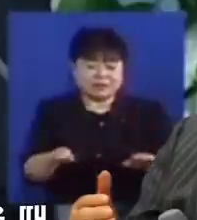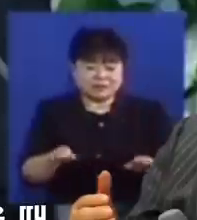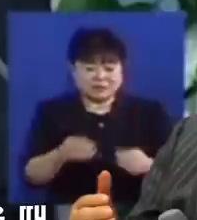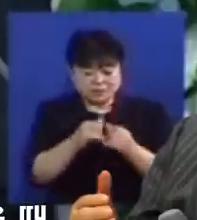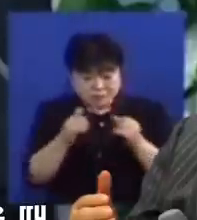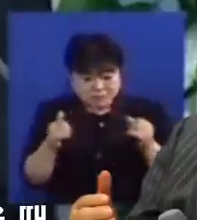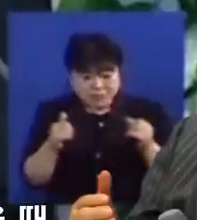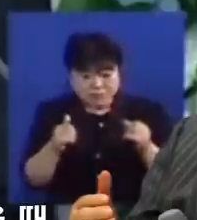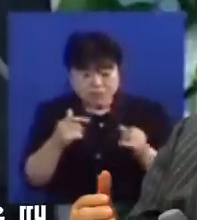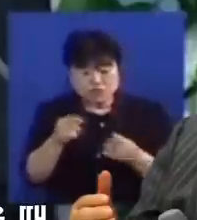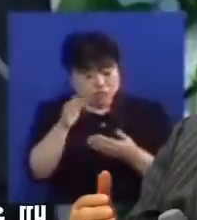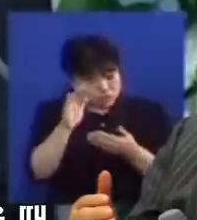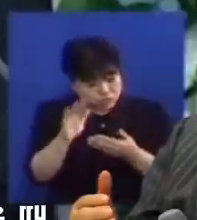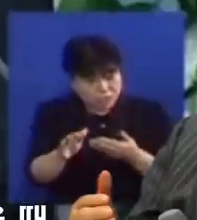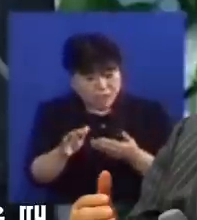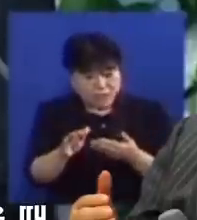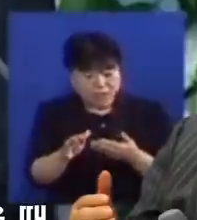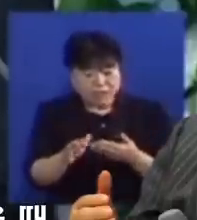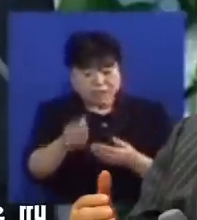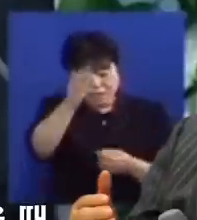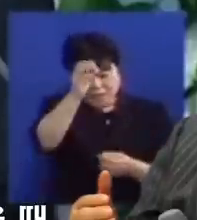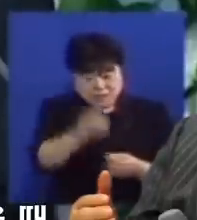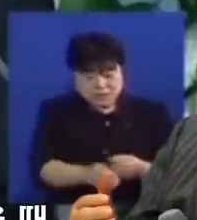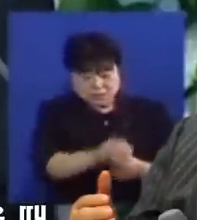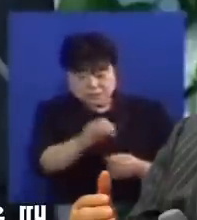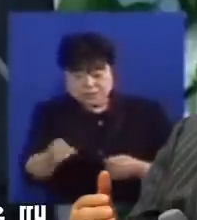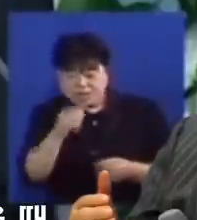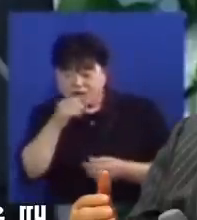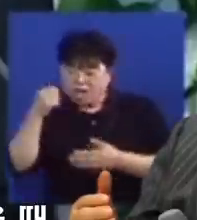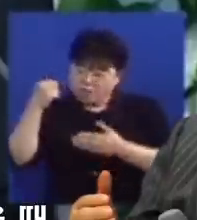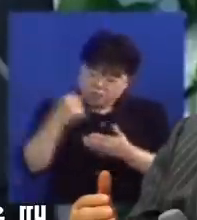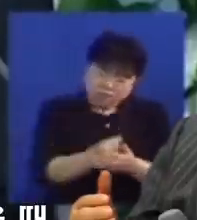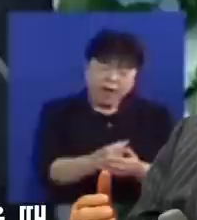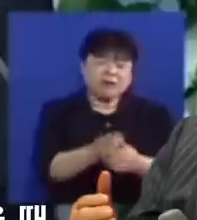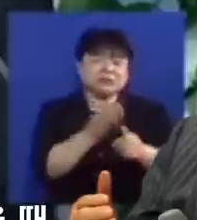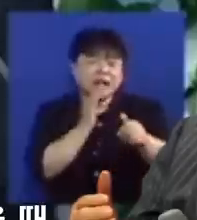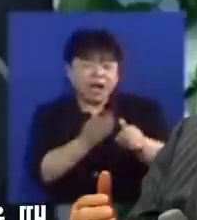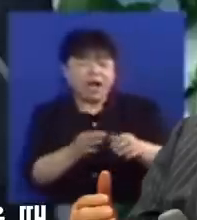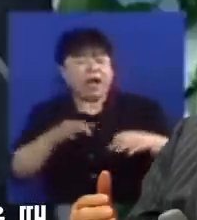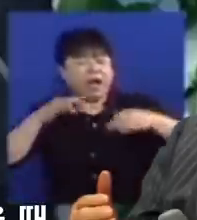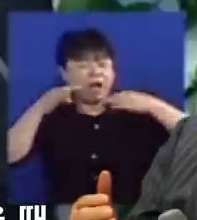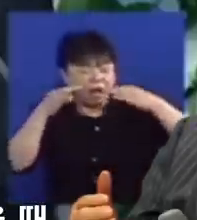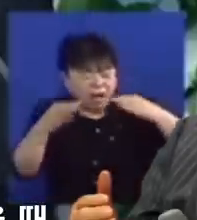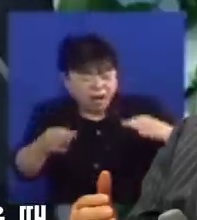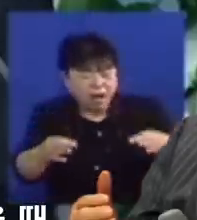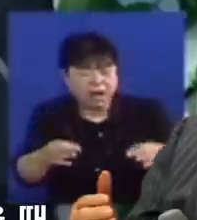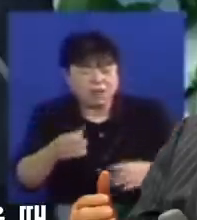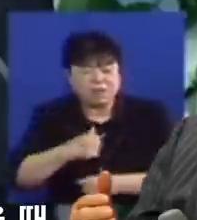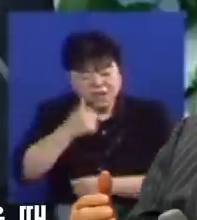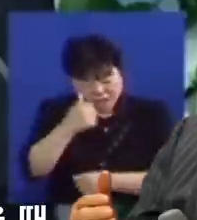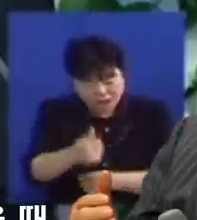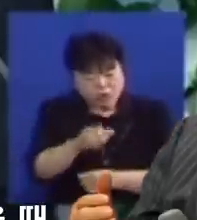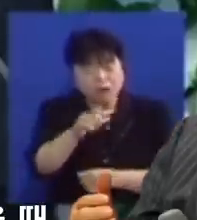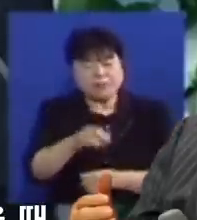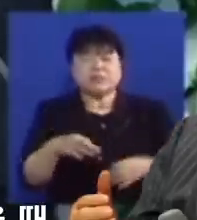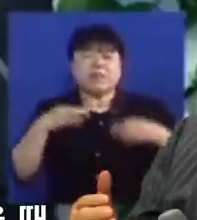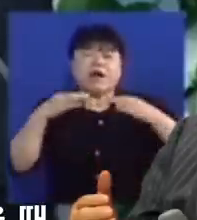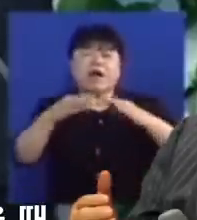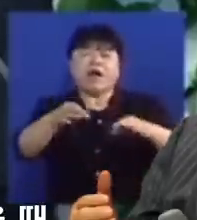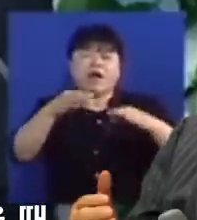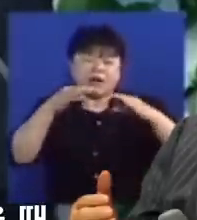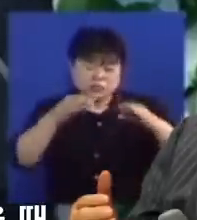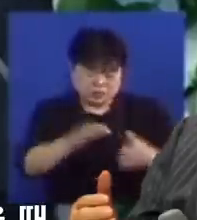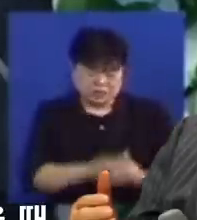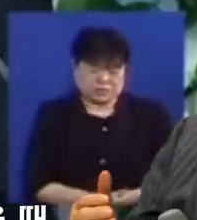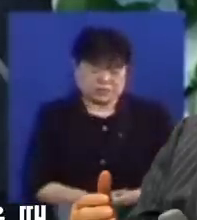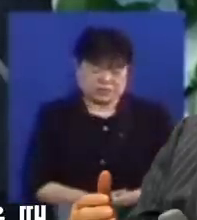군중이 일주일 후에는 저를 십자가에 못 박으셔서 저를 십자가에 못 박으셔서 빌라도 앞에서 고함을 쳤습니다.